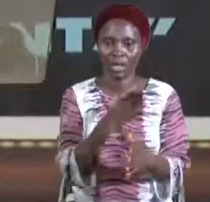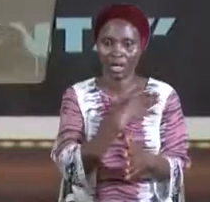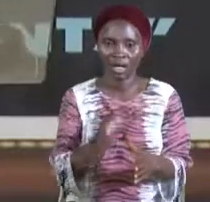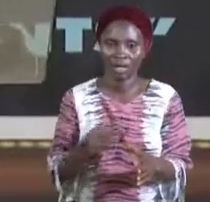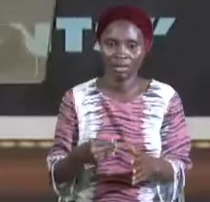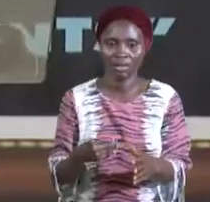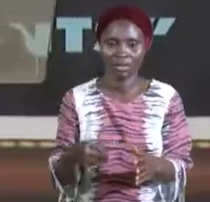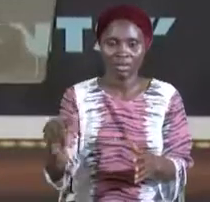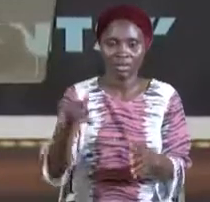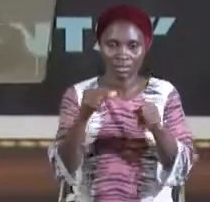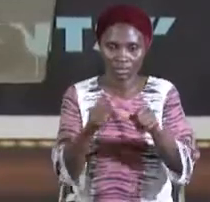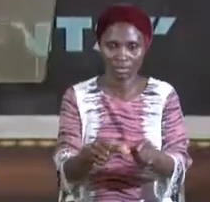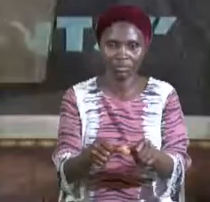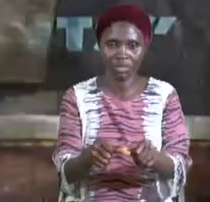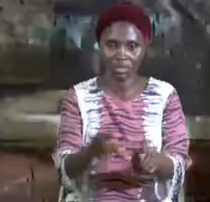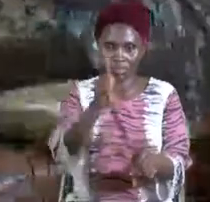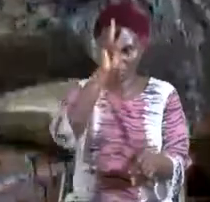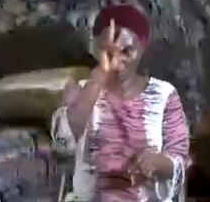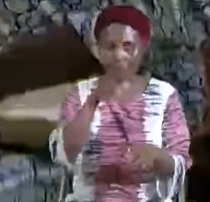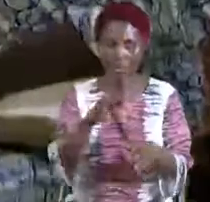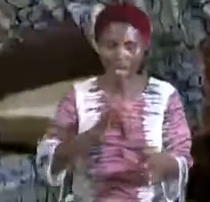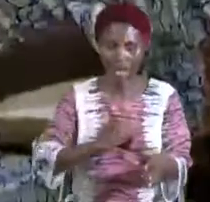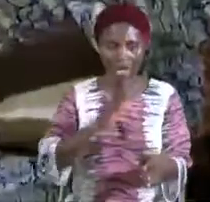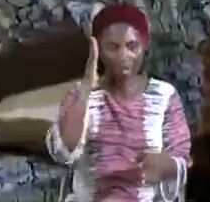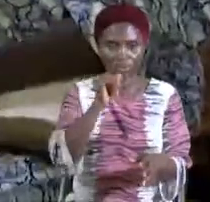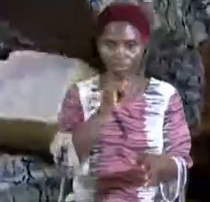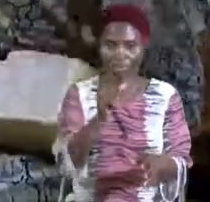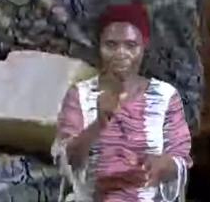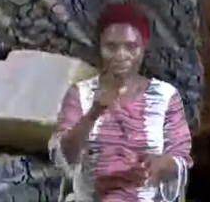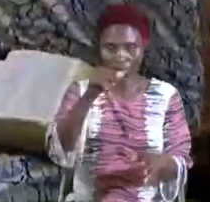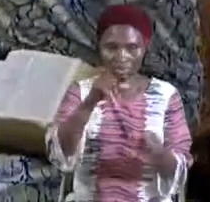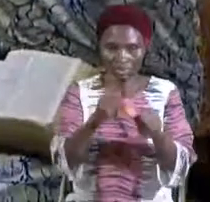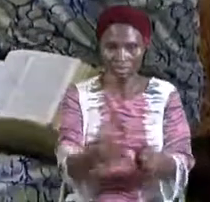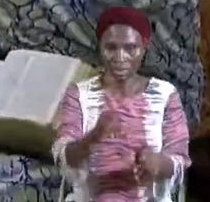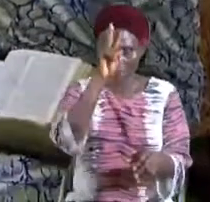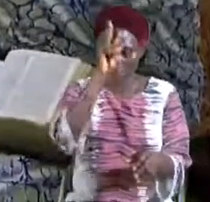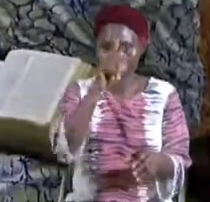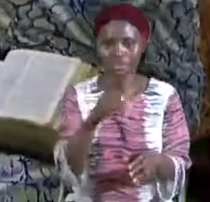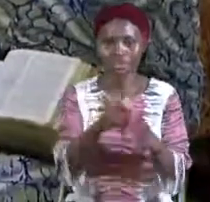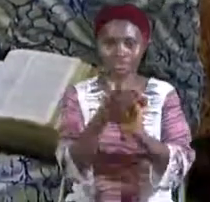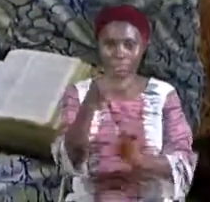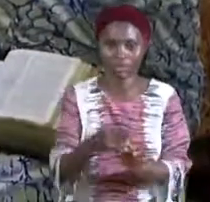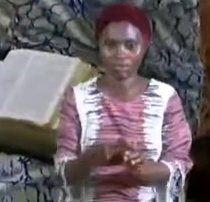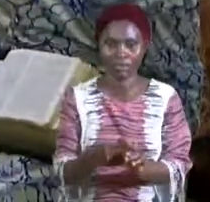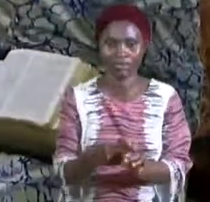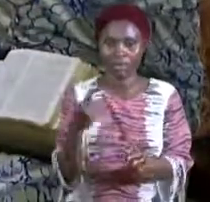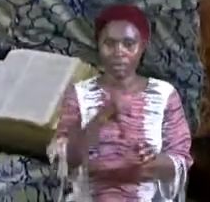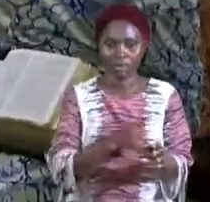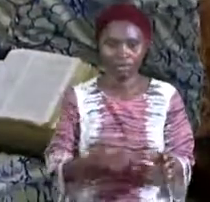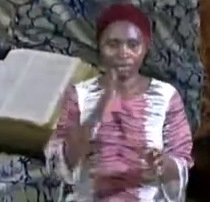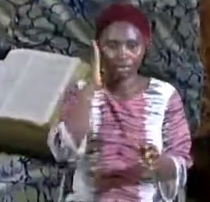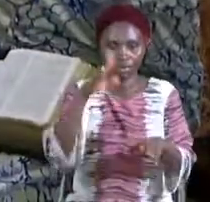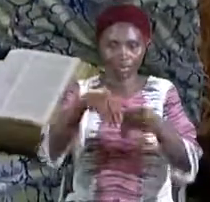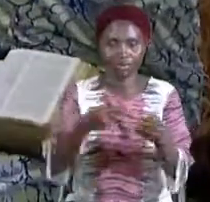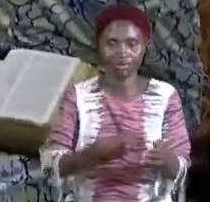Et ils sont restés ignorants. Je ne serai pas ignorant. Le Seigneur nous donnera de meilleures